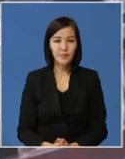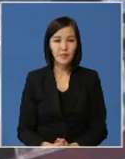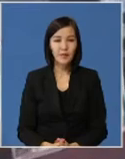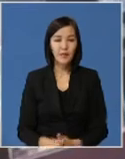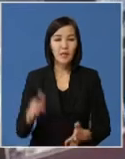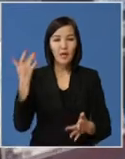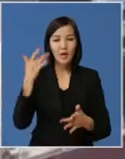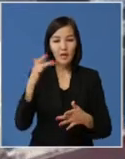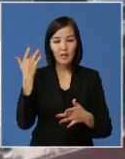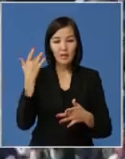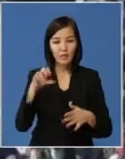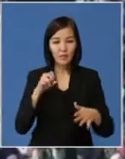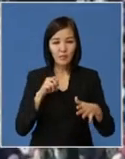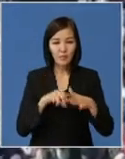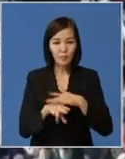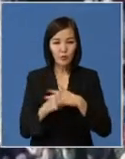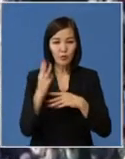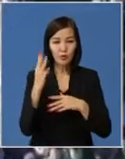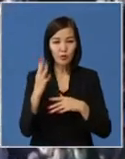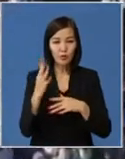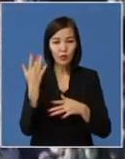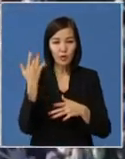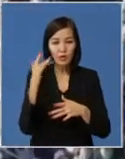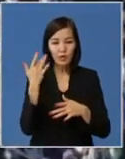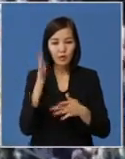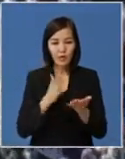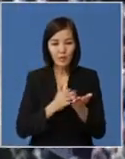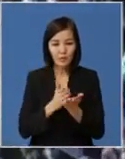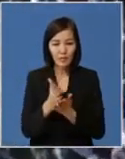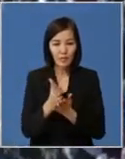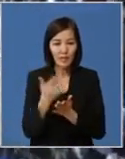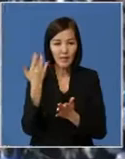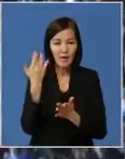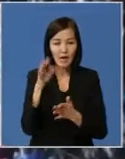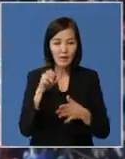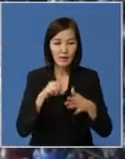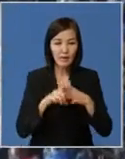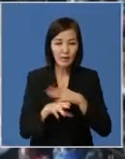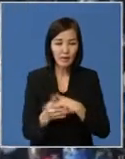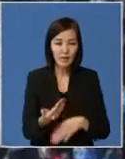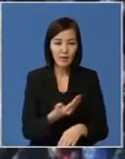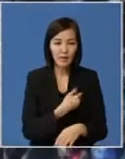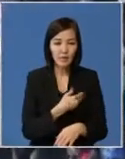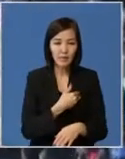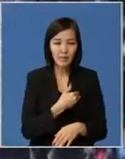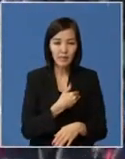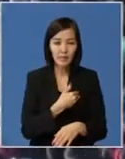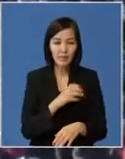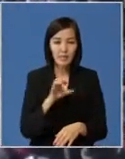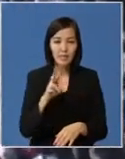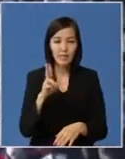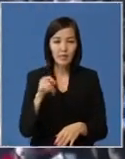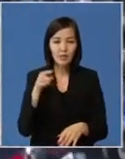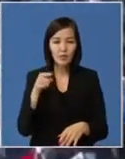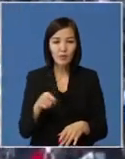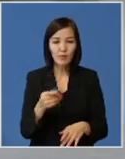Орталық Америкадан шыққан босқындардың үшінші легі Құрама Штаттарға бағыталды. Бұл жолы ақшқа қоныс аударуға Сальвадорда ұйымдастырылған колоннаның 1000-нан аса